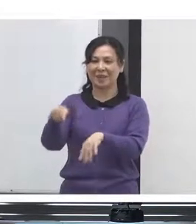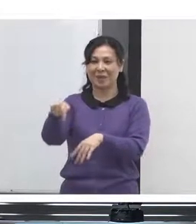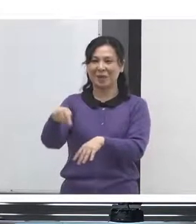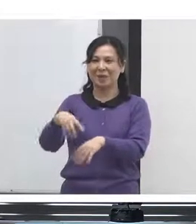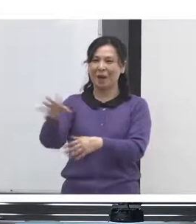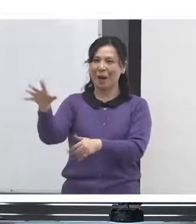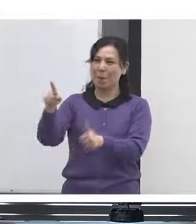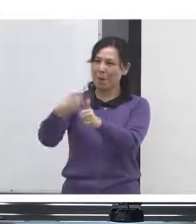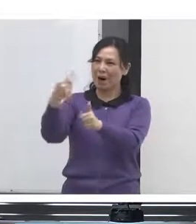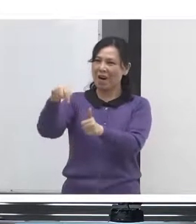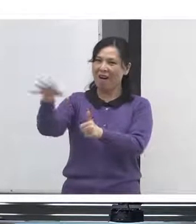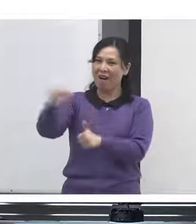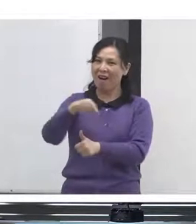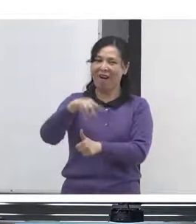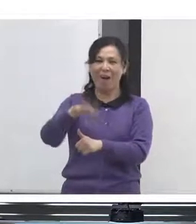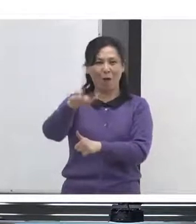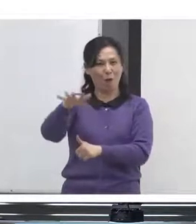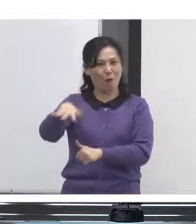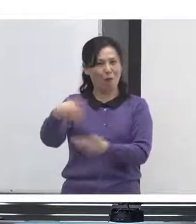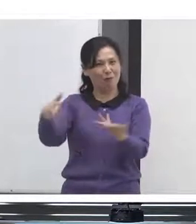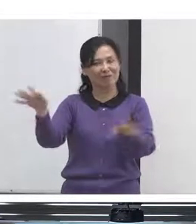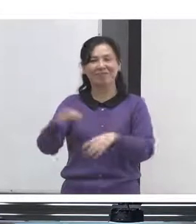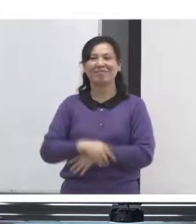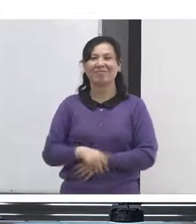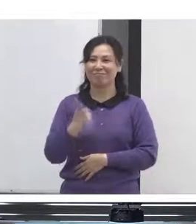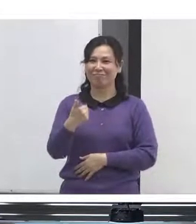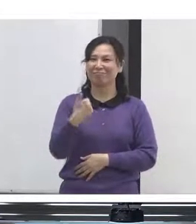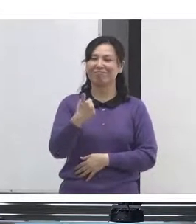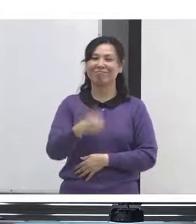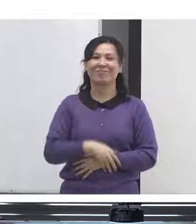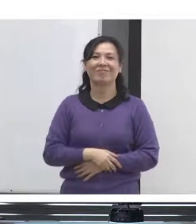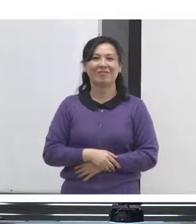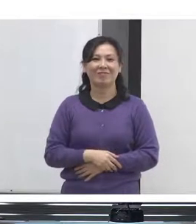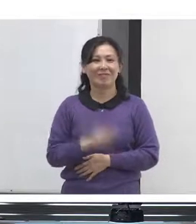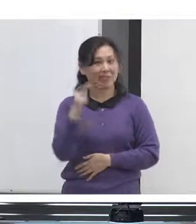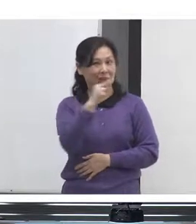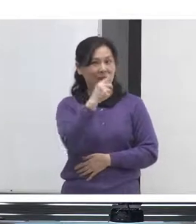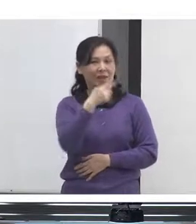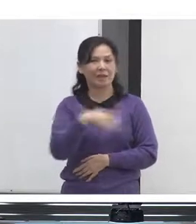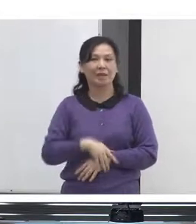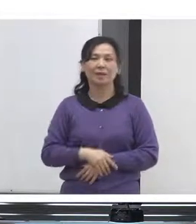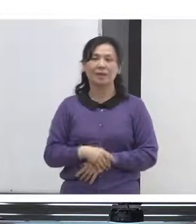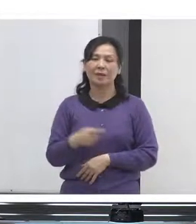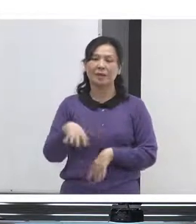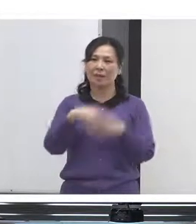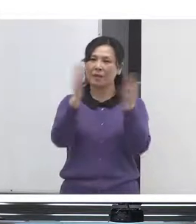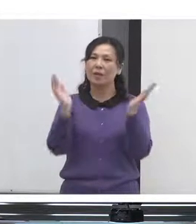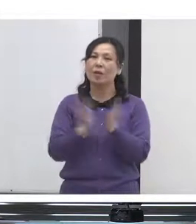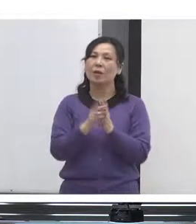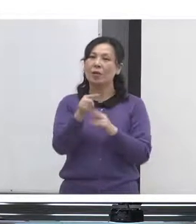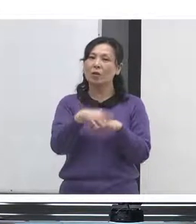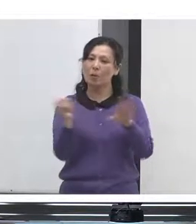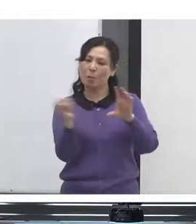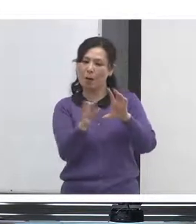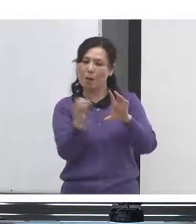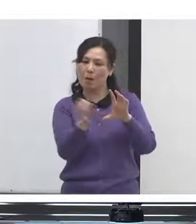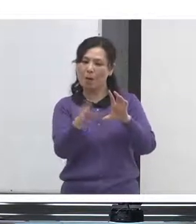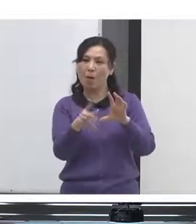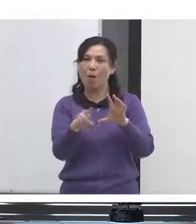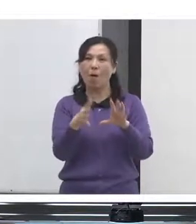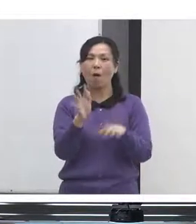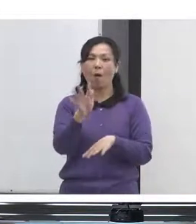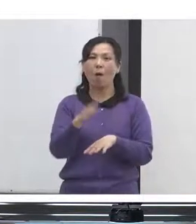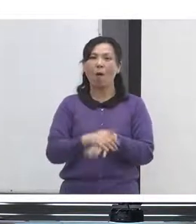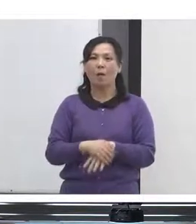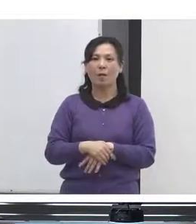是太棒了。好，那大家可以看到它其实是一个GitHub 的专案，就是说它所有的源码都上网，大家都可以去直接